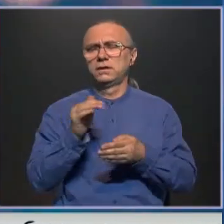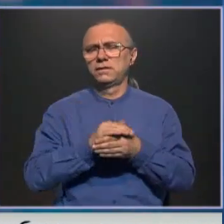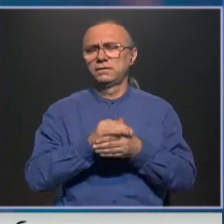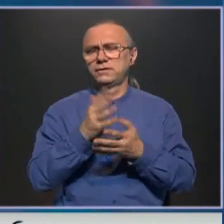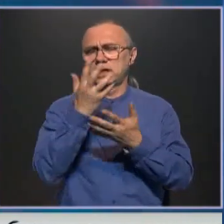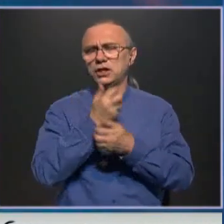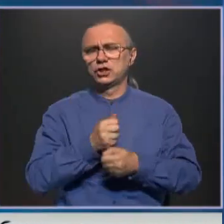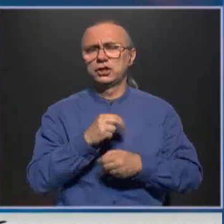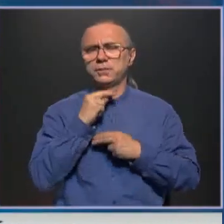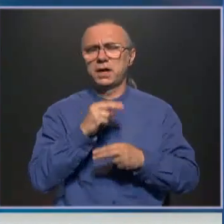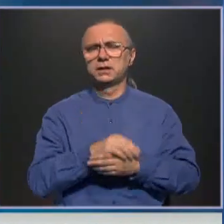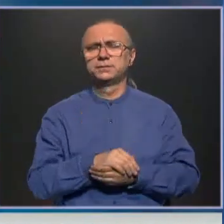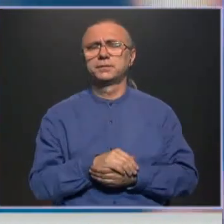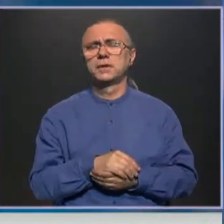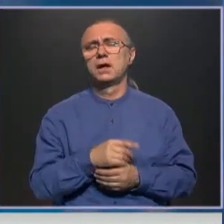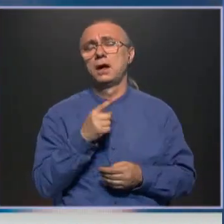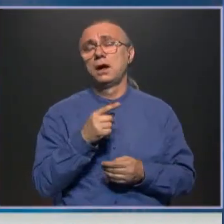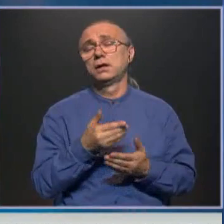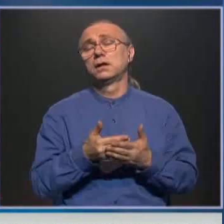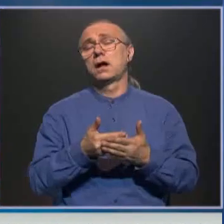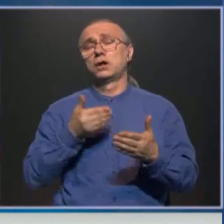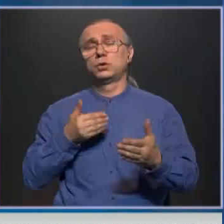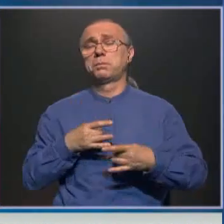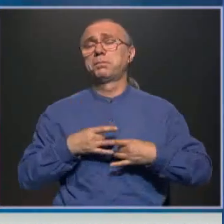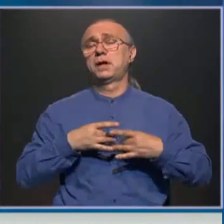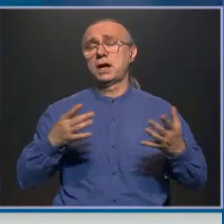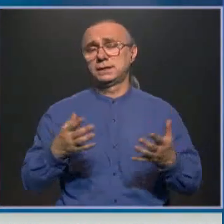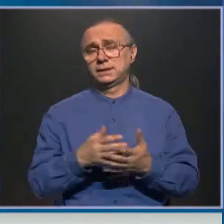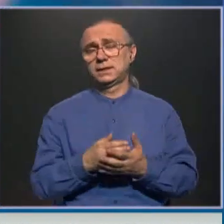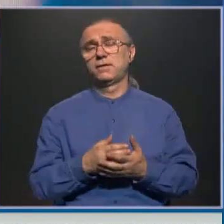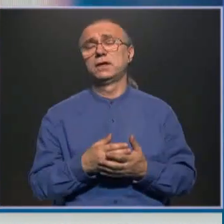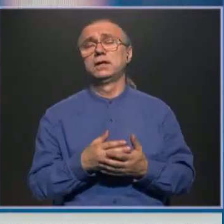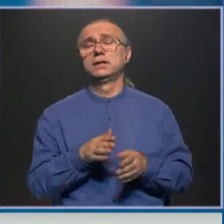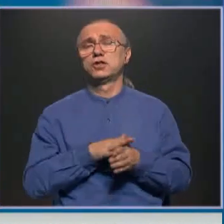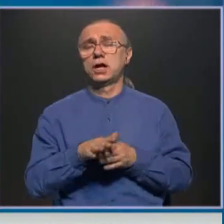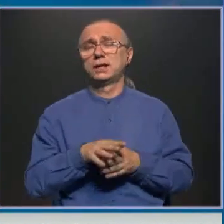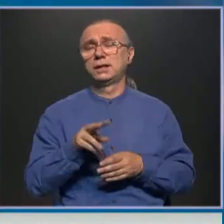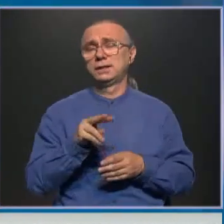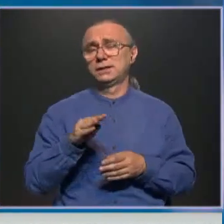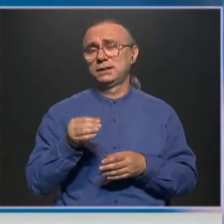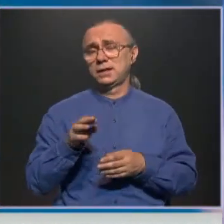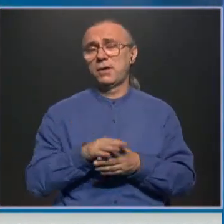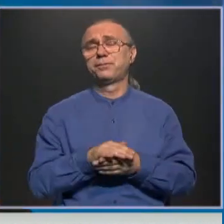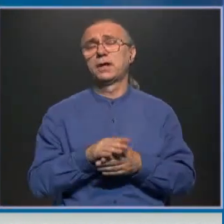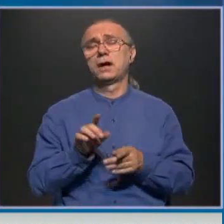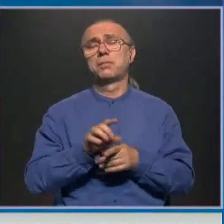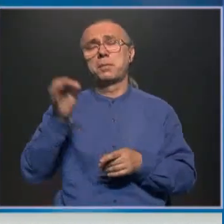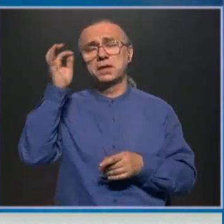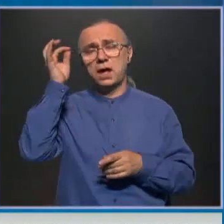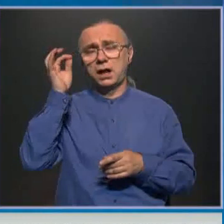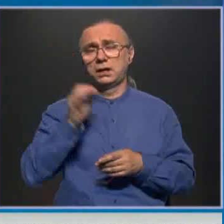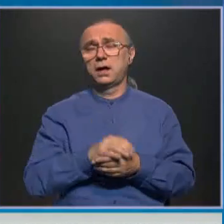на всеночном бдении, накануне двунадесятых праздников, совершается литья в составе всеночного бдения, такое поминальное.